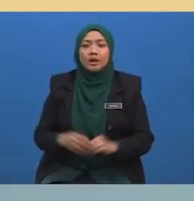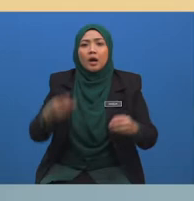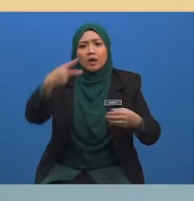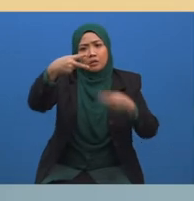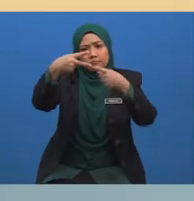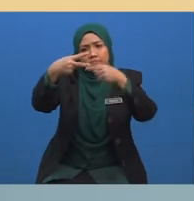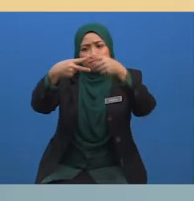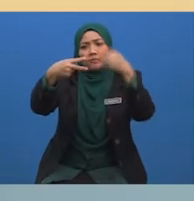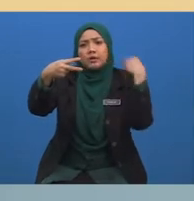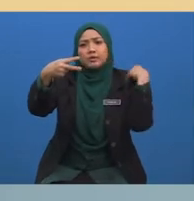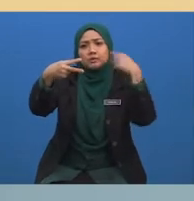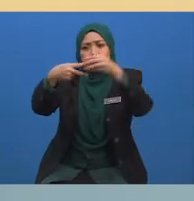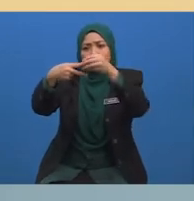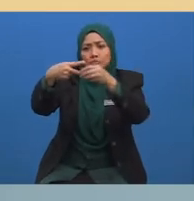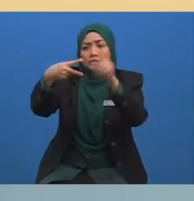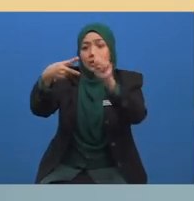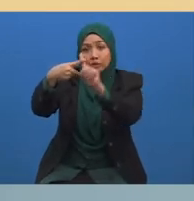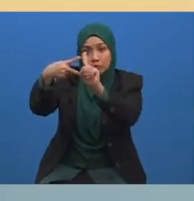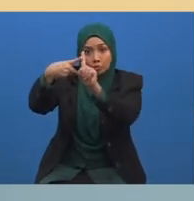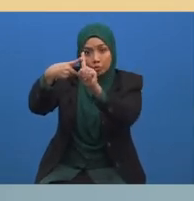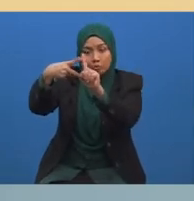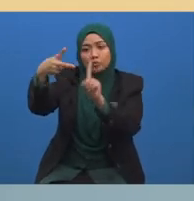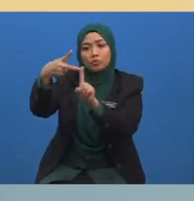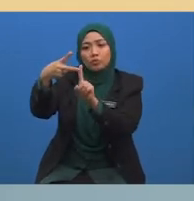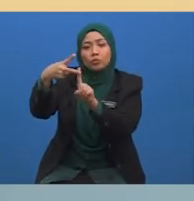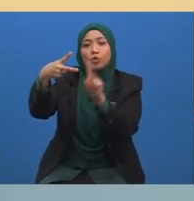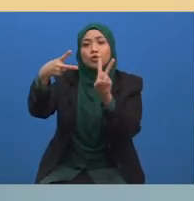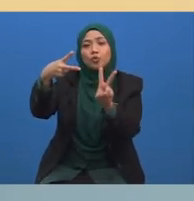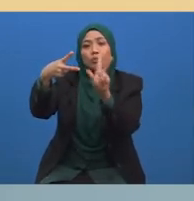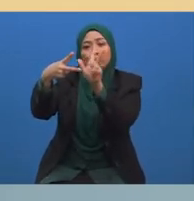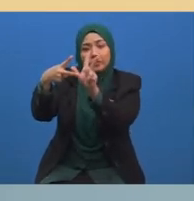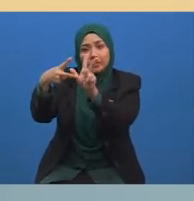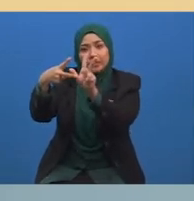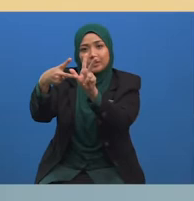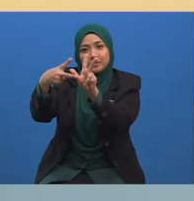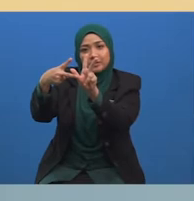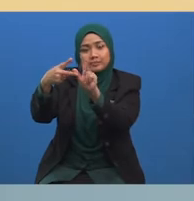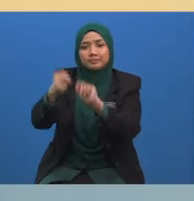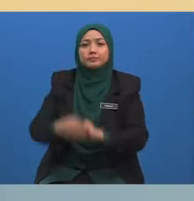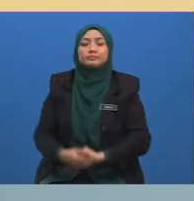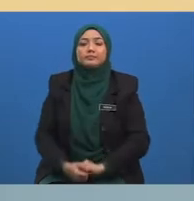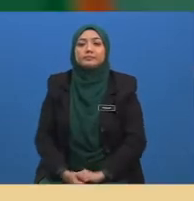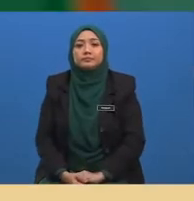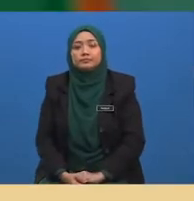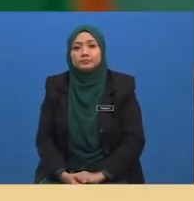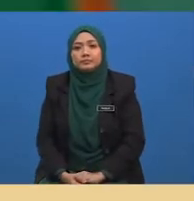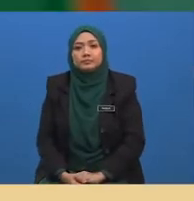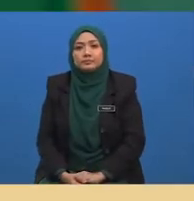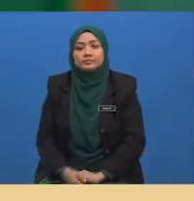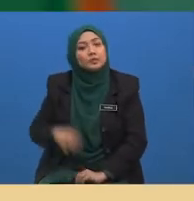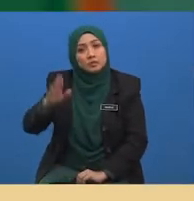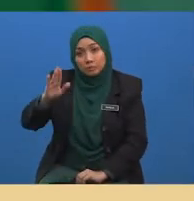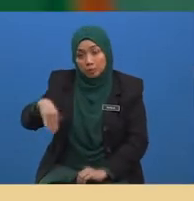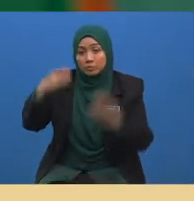dua pembahagi, iaitu 1 dan 23.